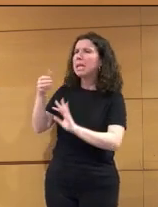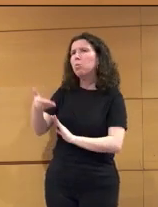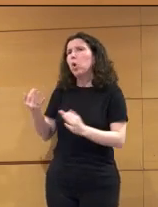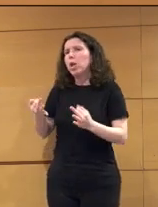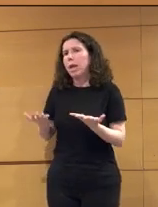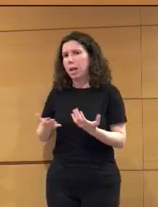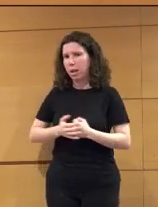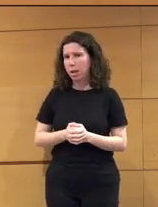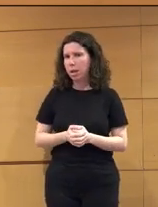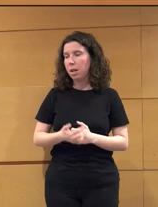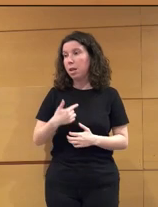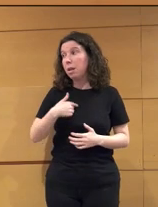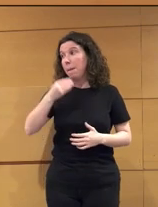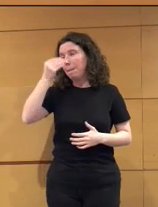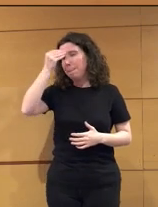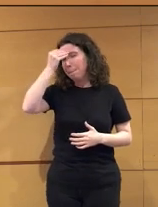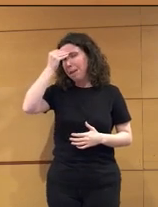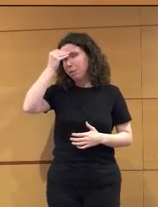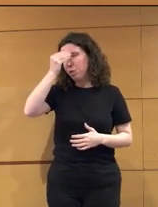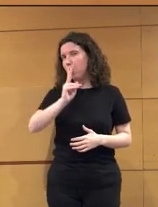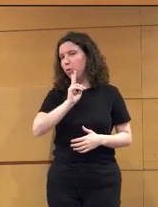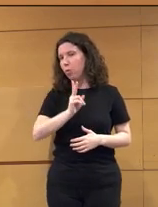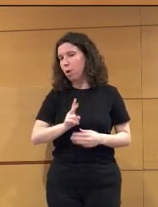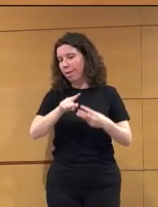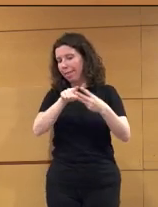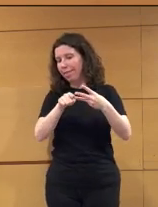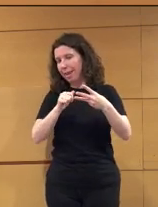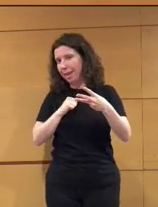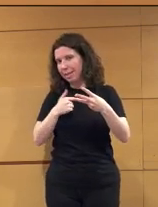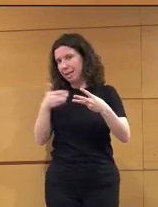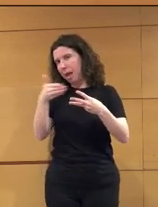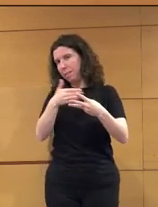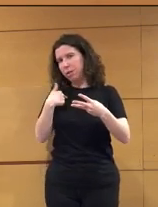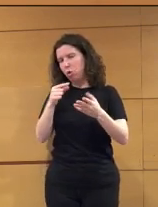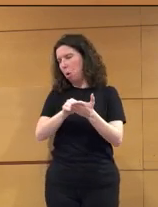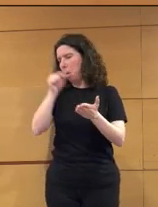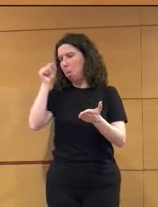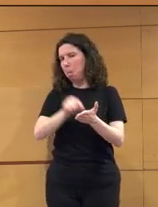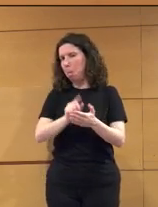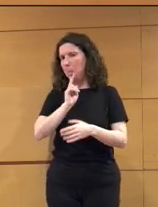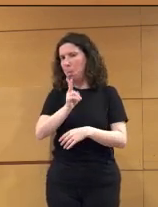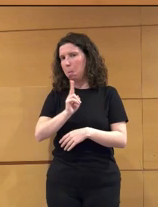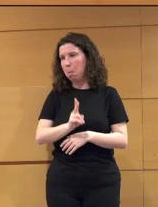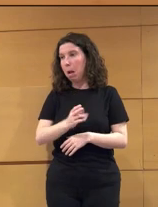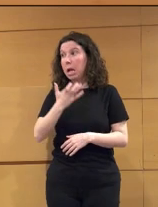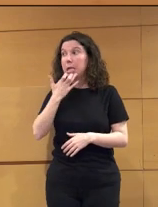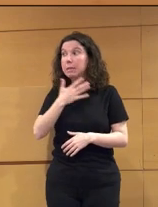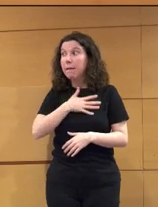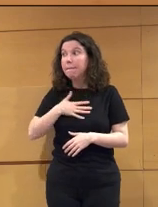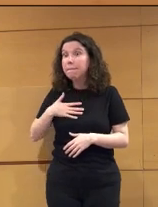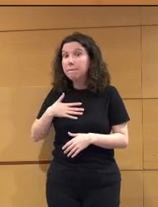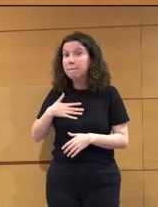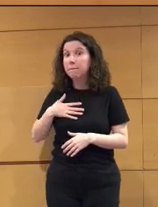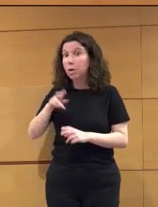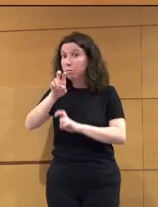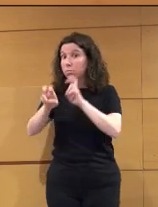potser... Va, us diré tres recursos que els he esmentat molt de pressa abans per si els voleu consultar.